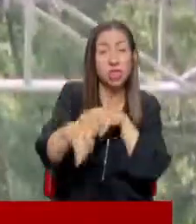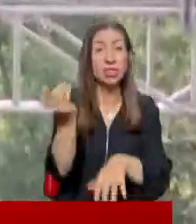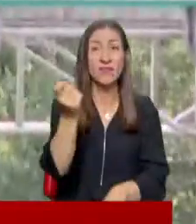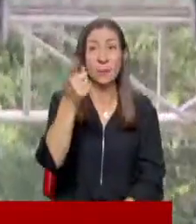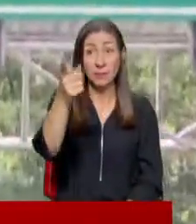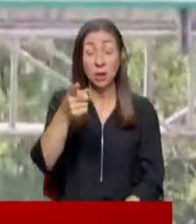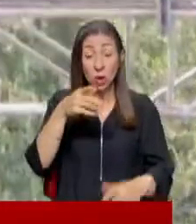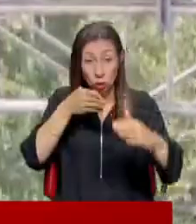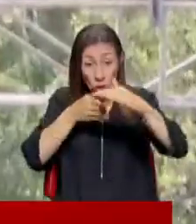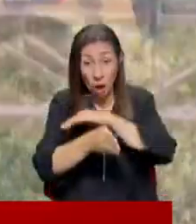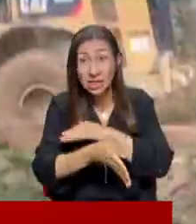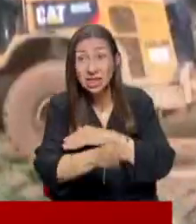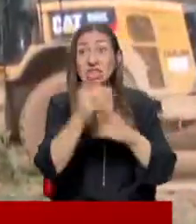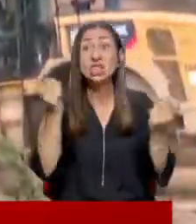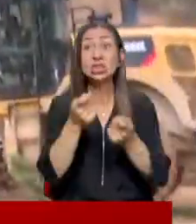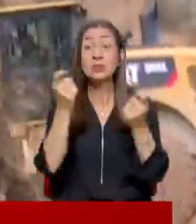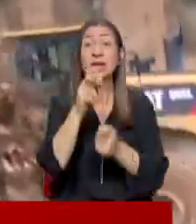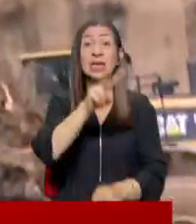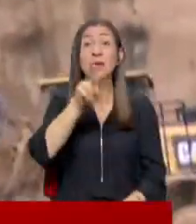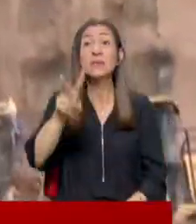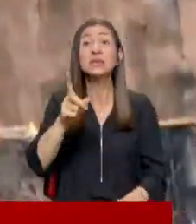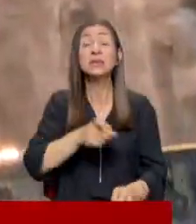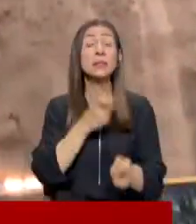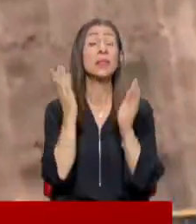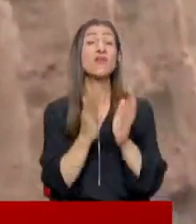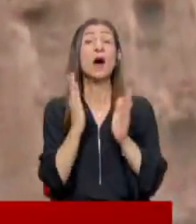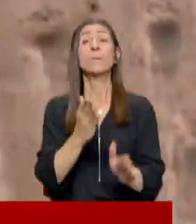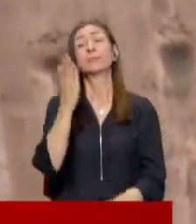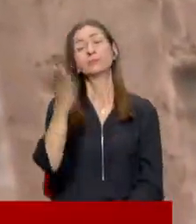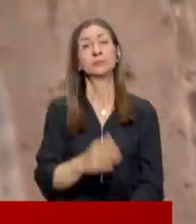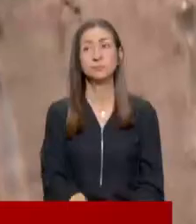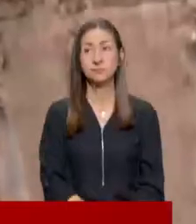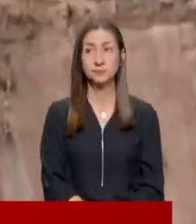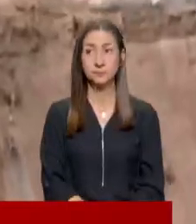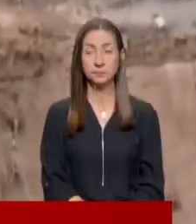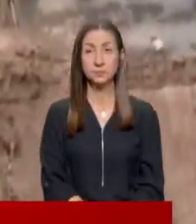devam ediyor. Tünel çıkışındaki çalışmalar 22 saattir devam ediyor.